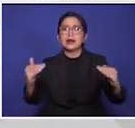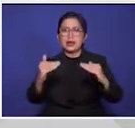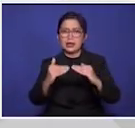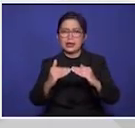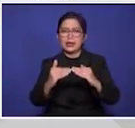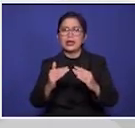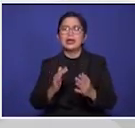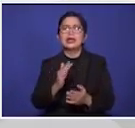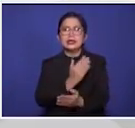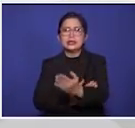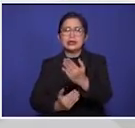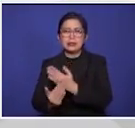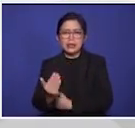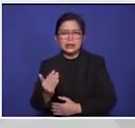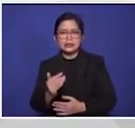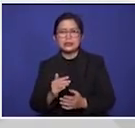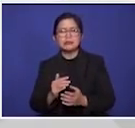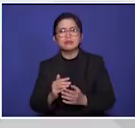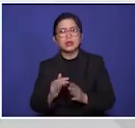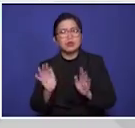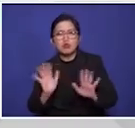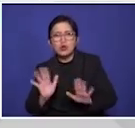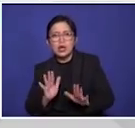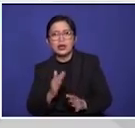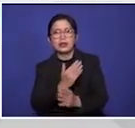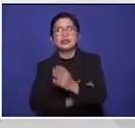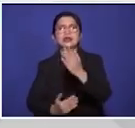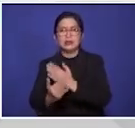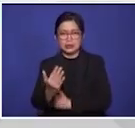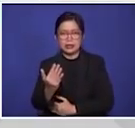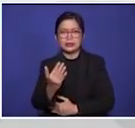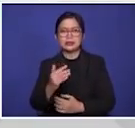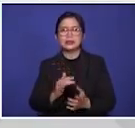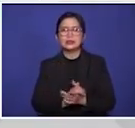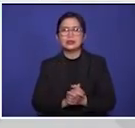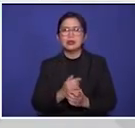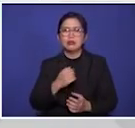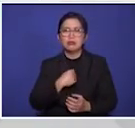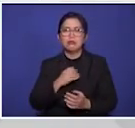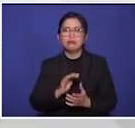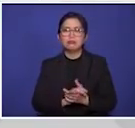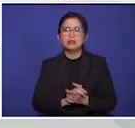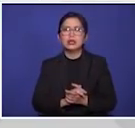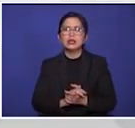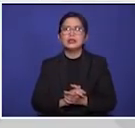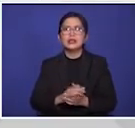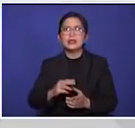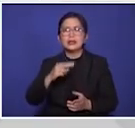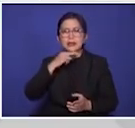disabilitas maupun nonabilitas nabi sendiri pernah ditegur oleh Allah